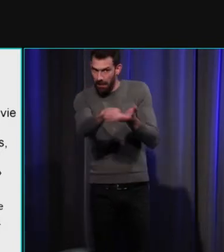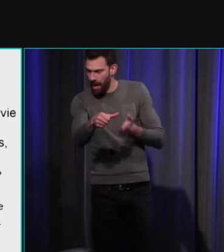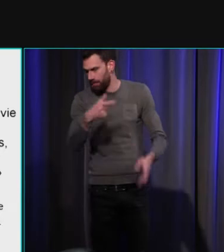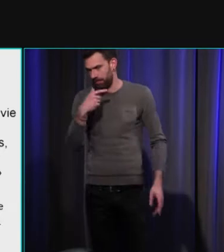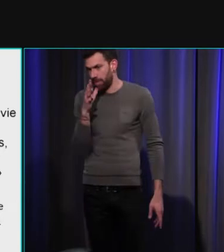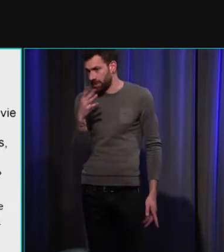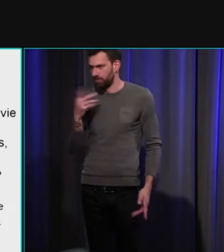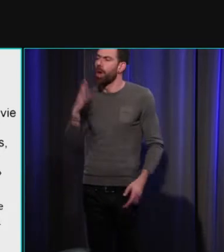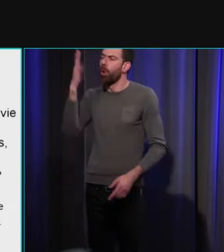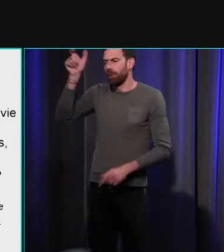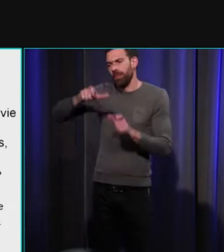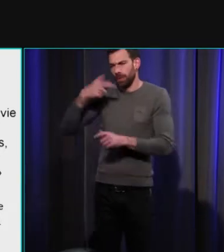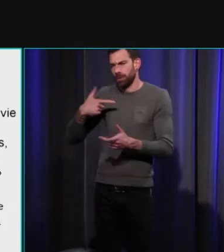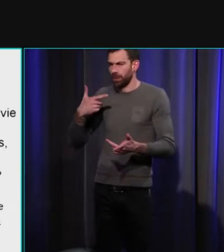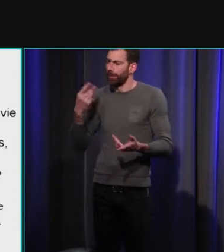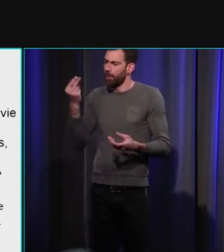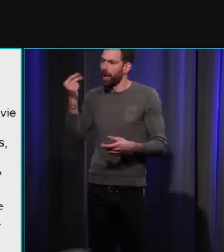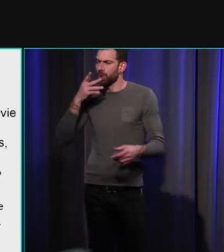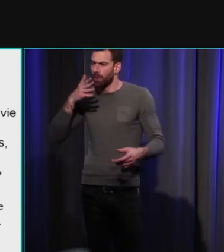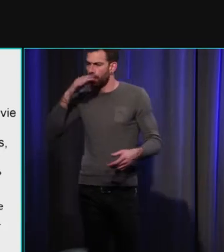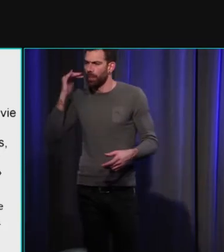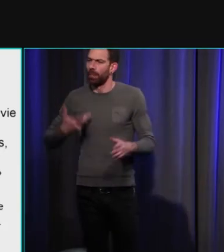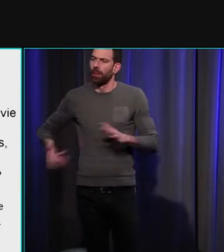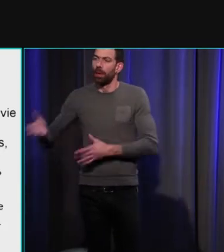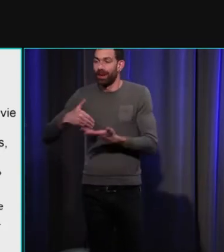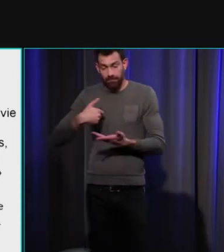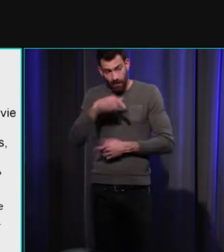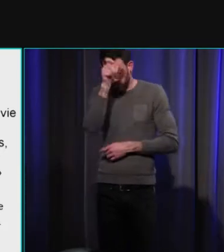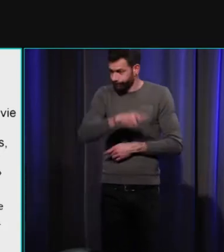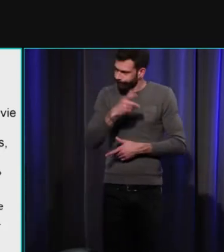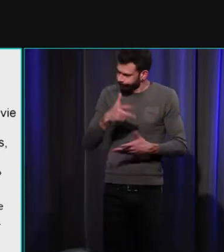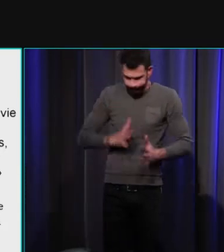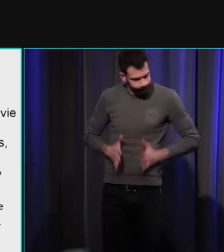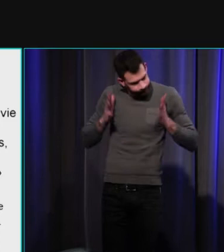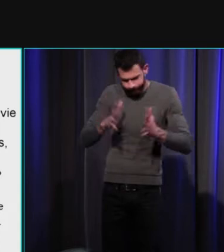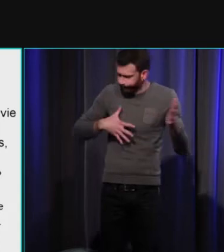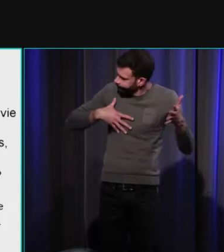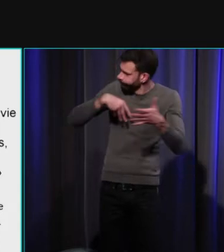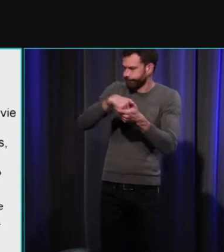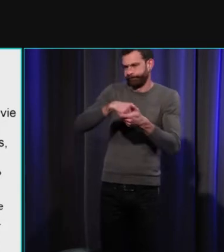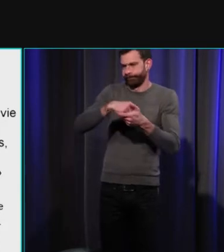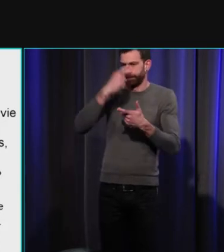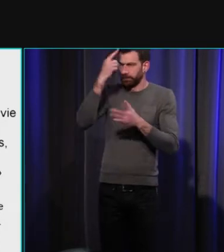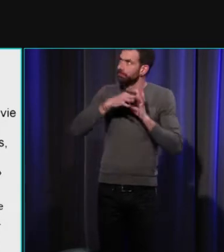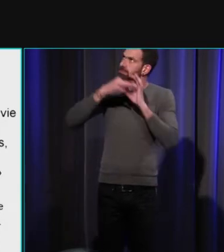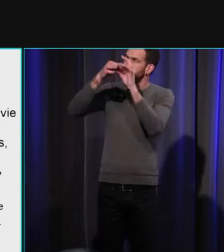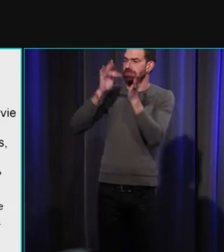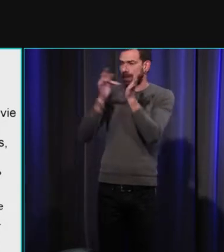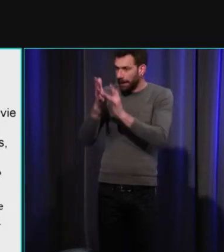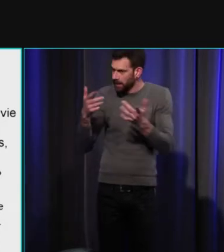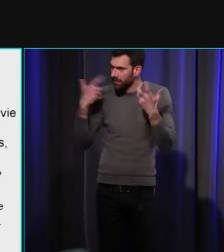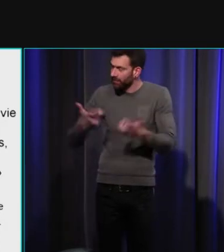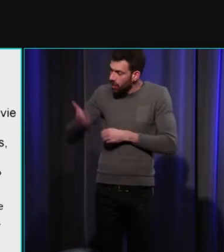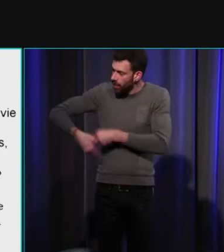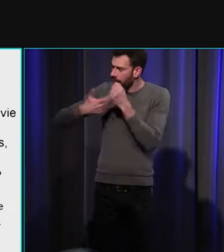raisons mais les purs et durs qui partent pour donner leur vie pour le christ pour être pour aider des chrétiens d'orient pour réconquérir